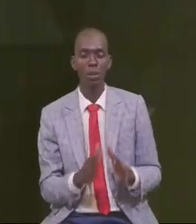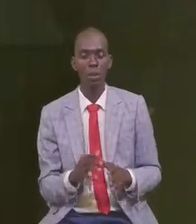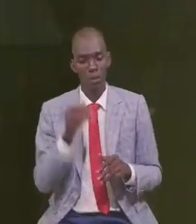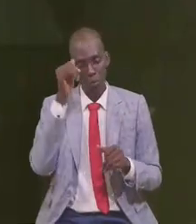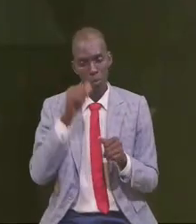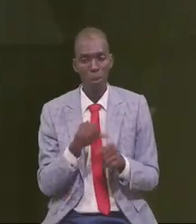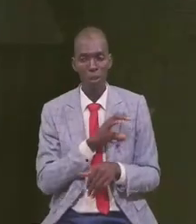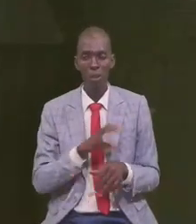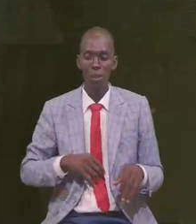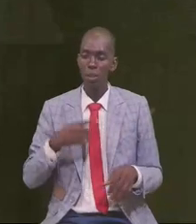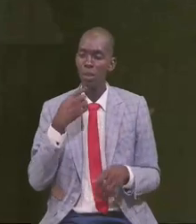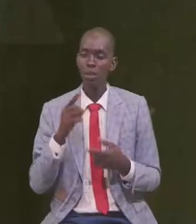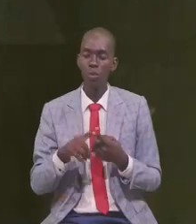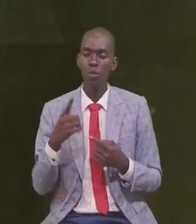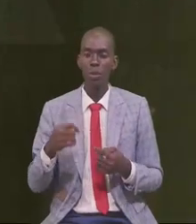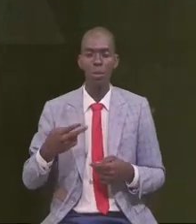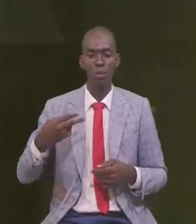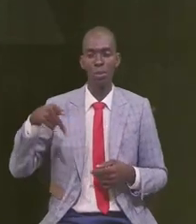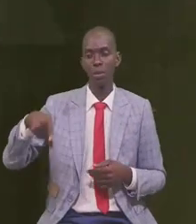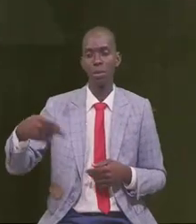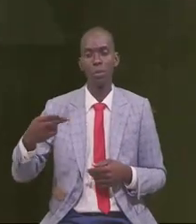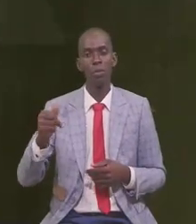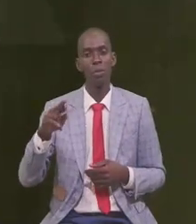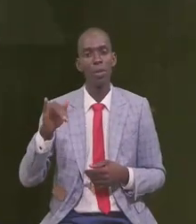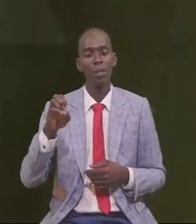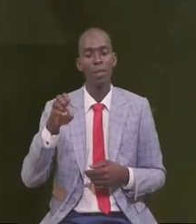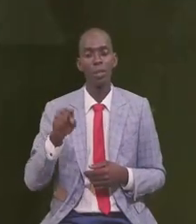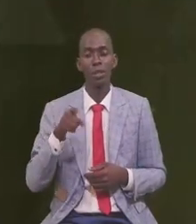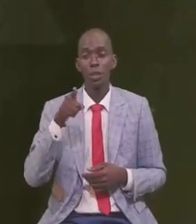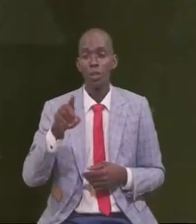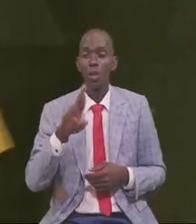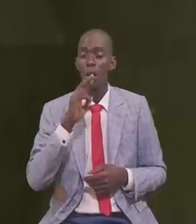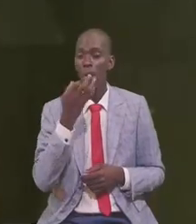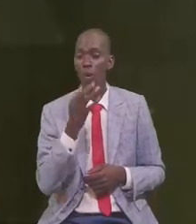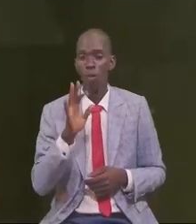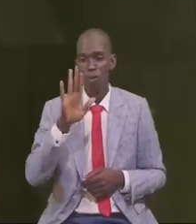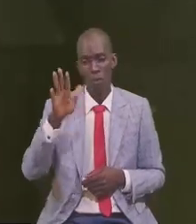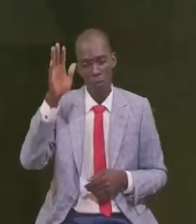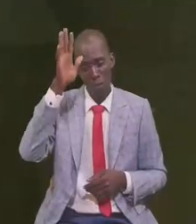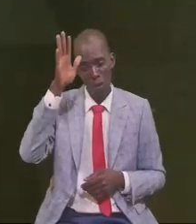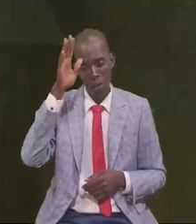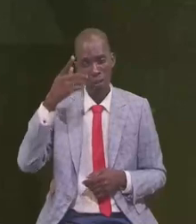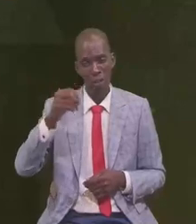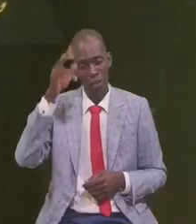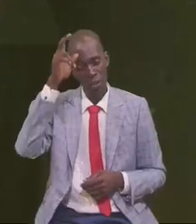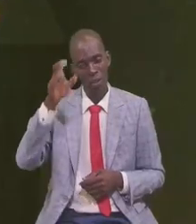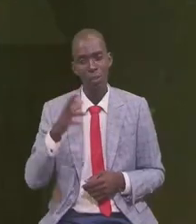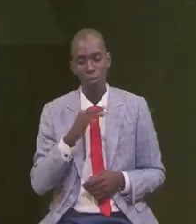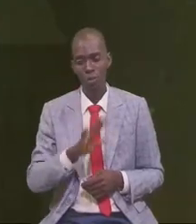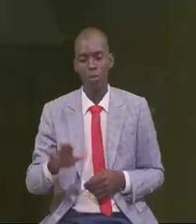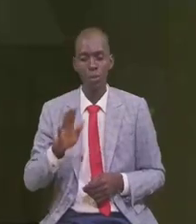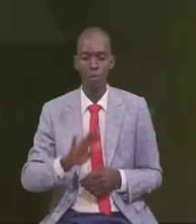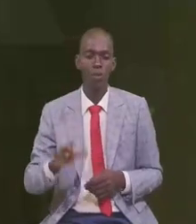avez pour père le diable et vous êtes les enfants du diable. Jésus est la vérité,